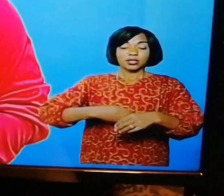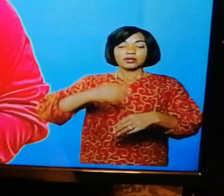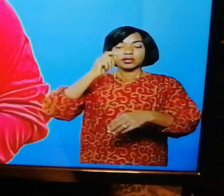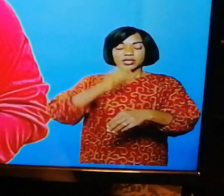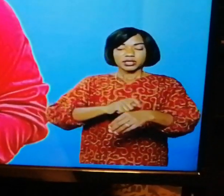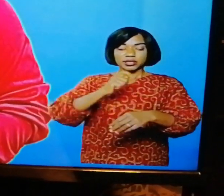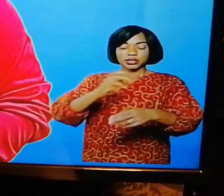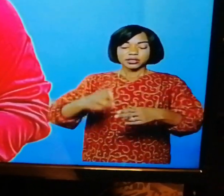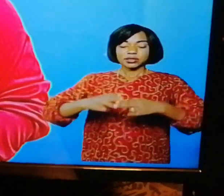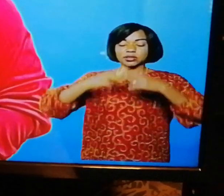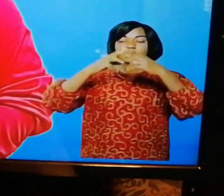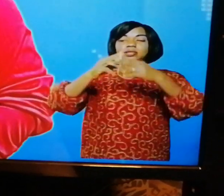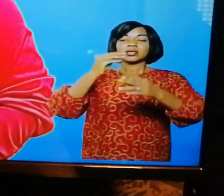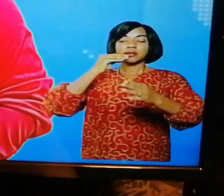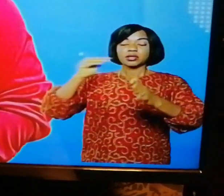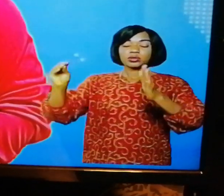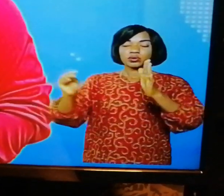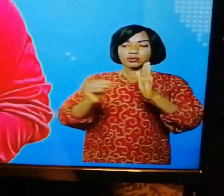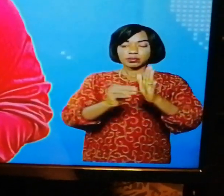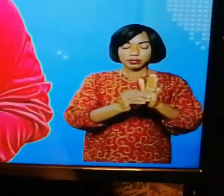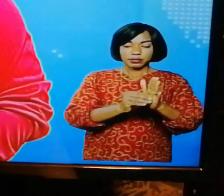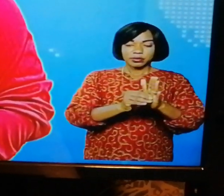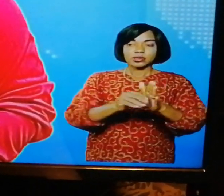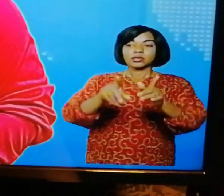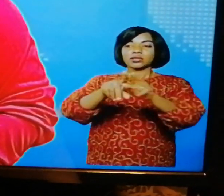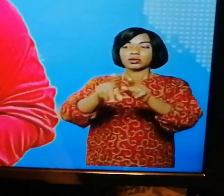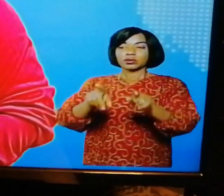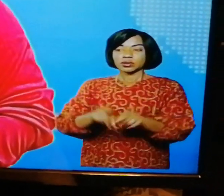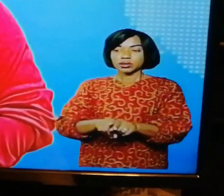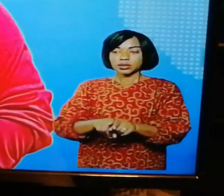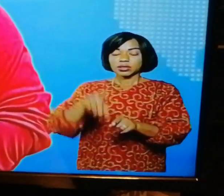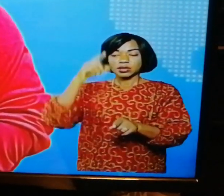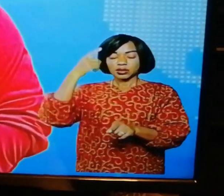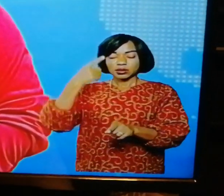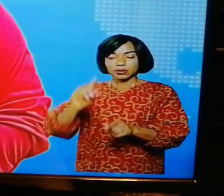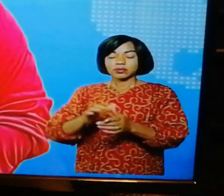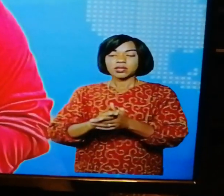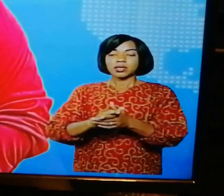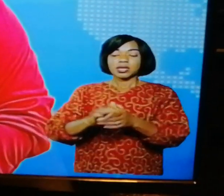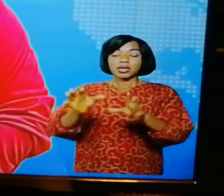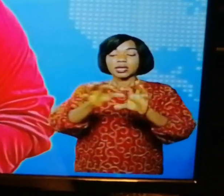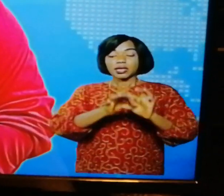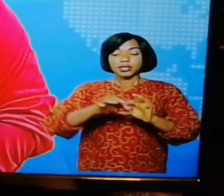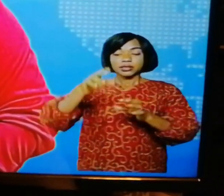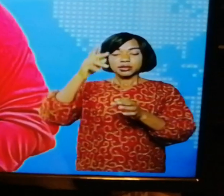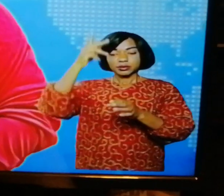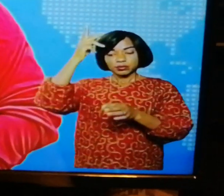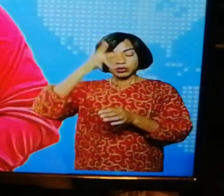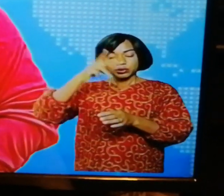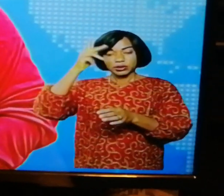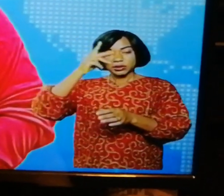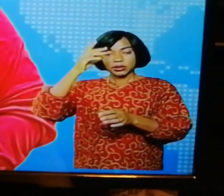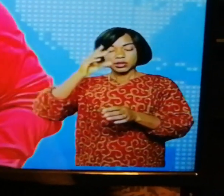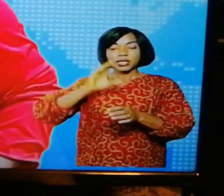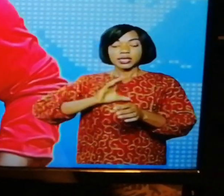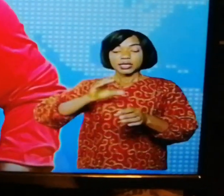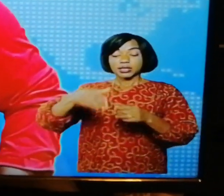juillet dernier et puis cette demande de l'Alliance politique de Kassaboubiste soumise au